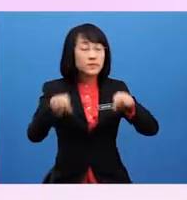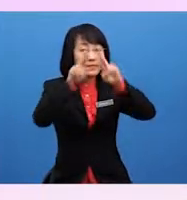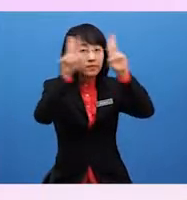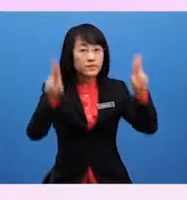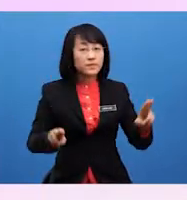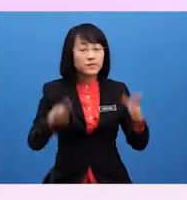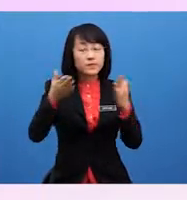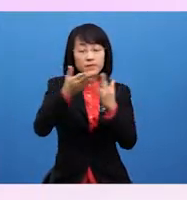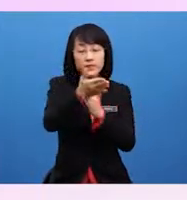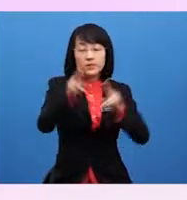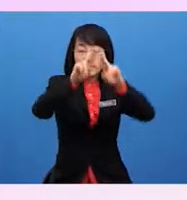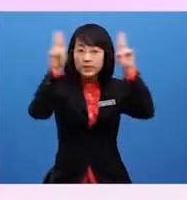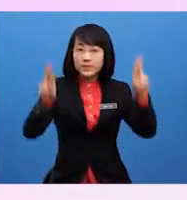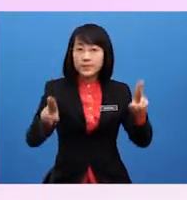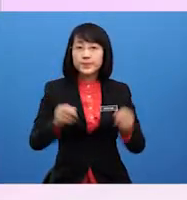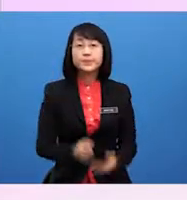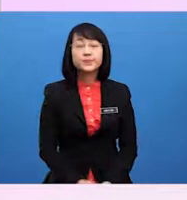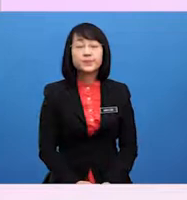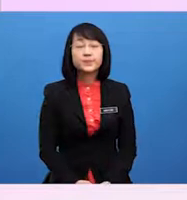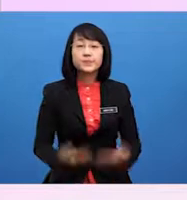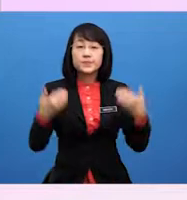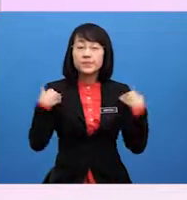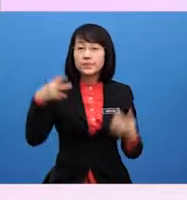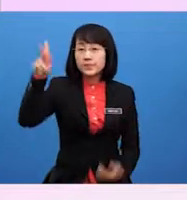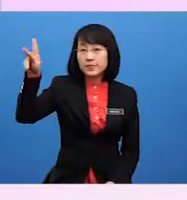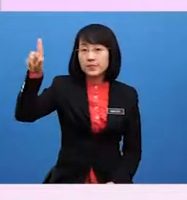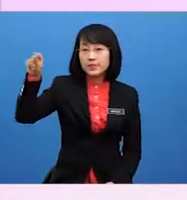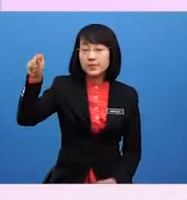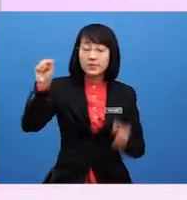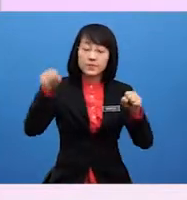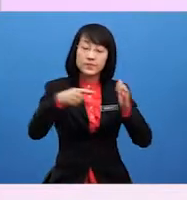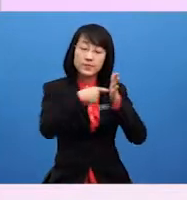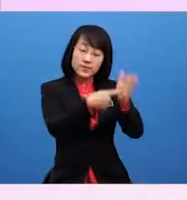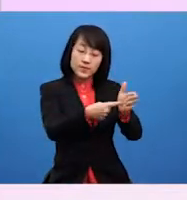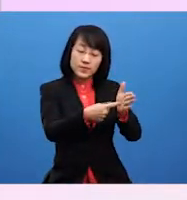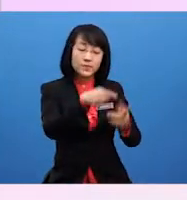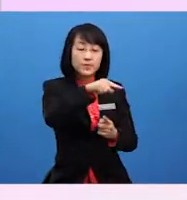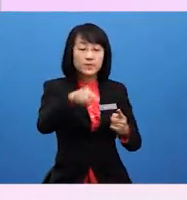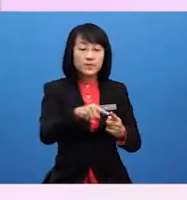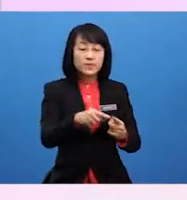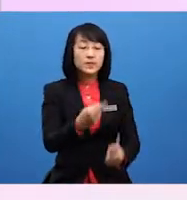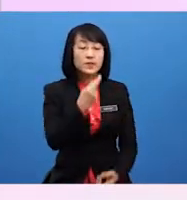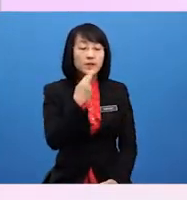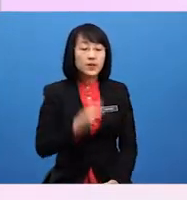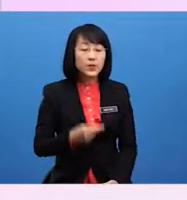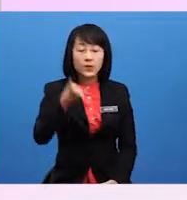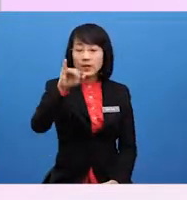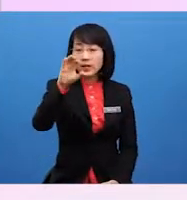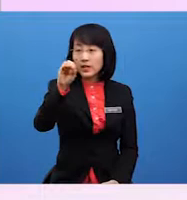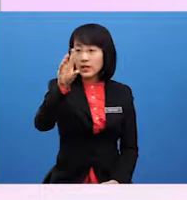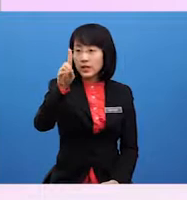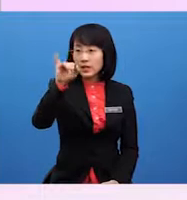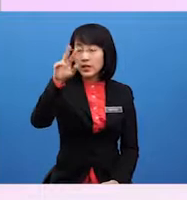tertentu. Kehadiran kanji dapat ditunjukkan apabila larutan iodin